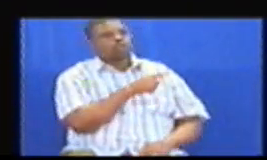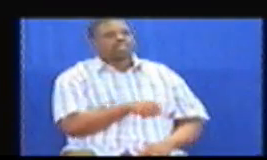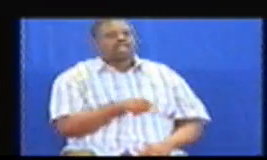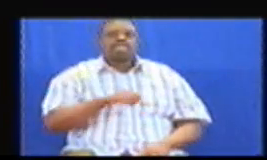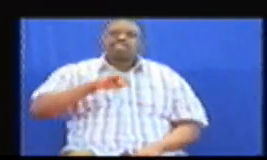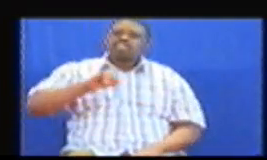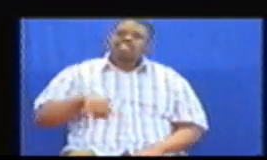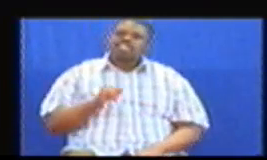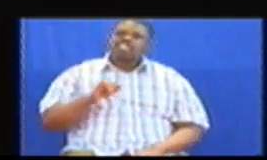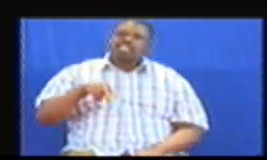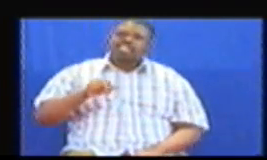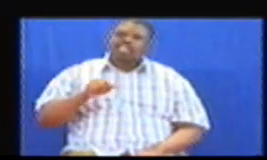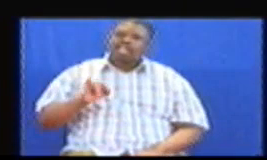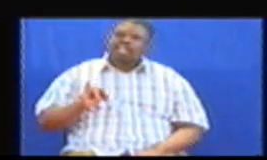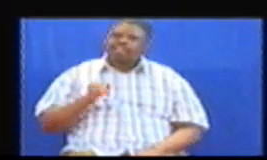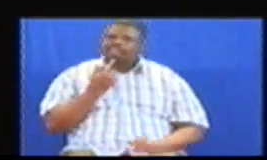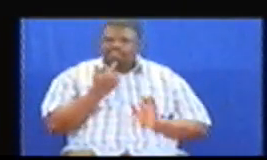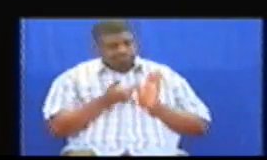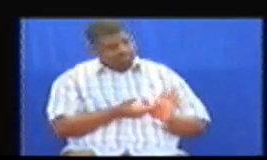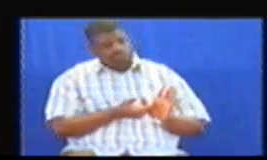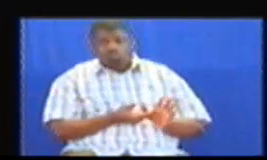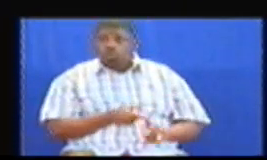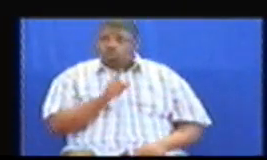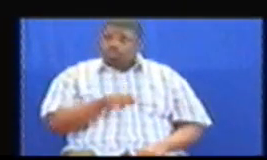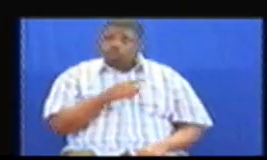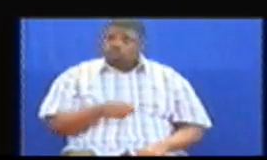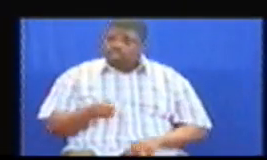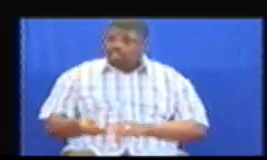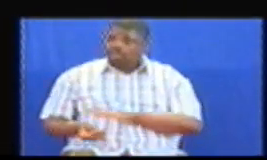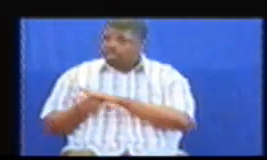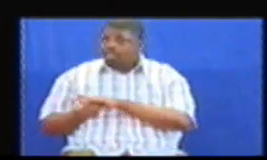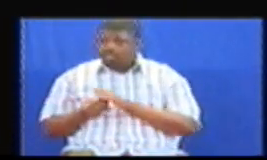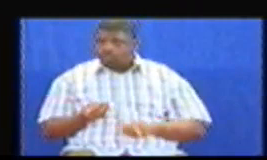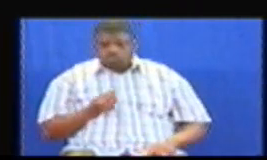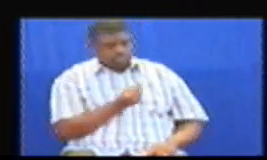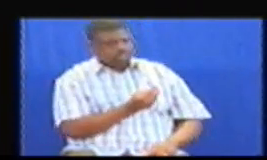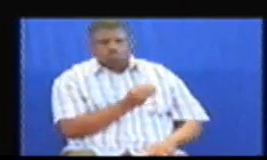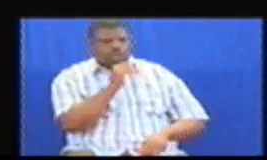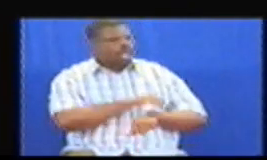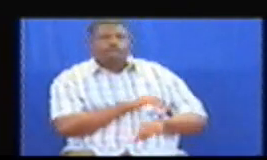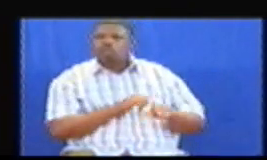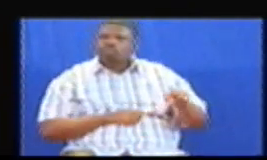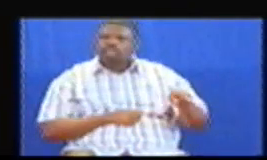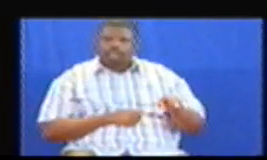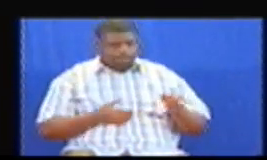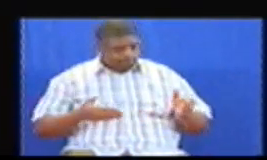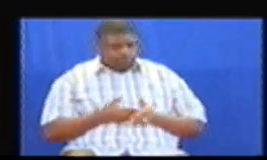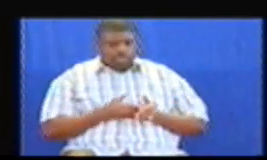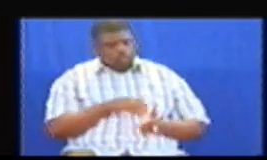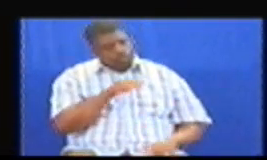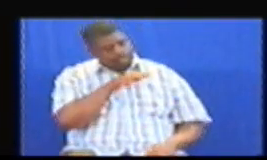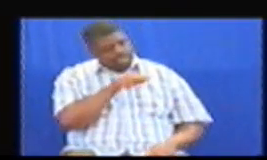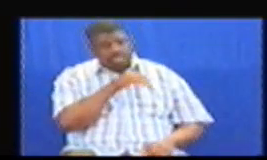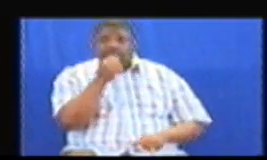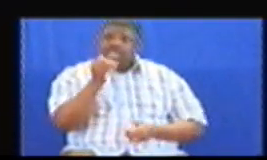mfano, kwa makosa ambayo yana dhamana, washtakiwa wasiweze kukamatwa mpaka pale ambapo upelelezi wa kesi